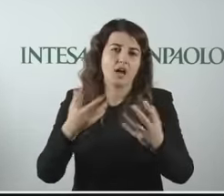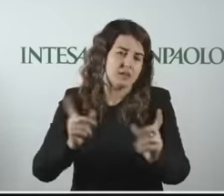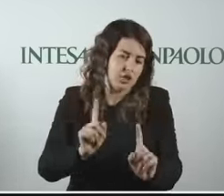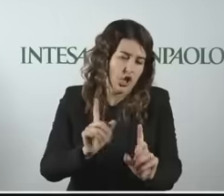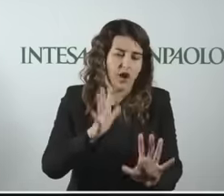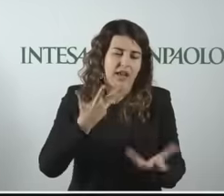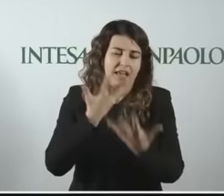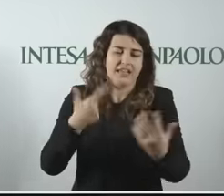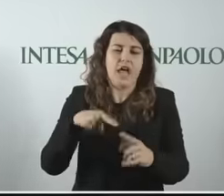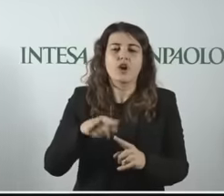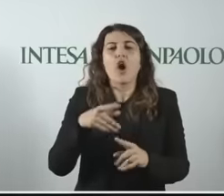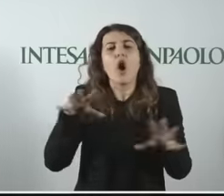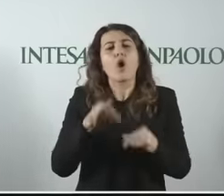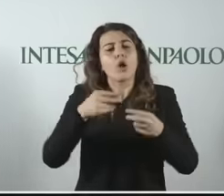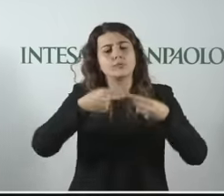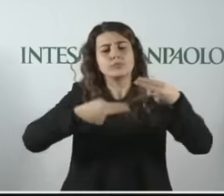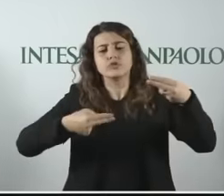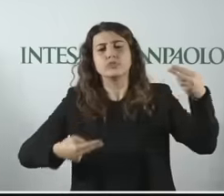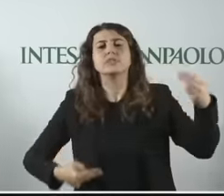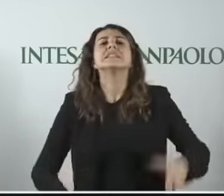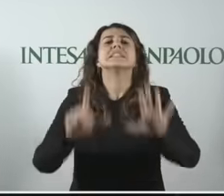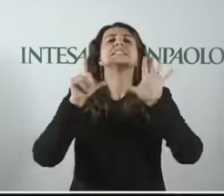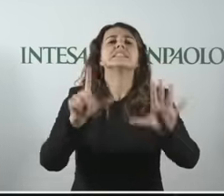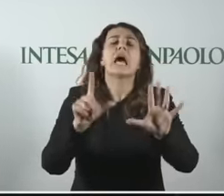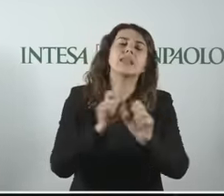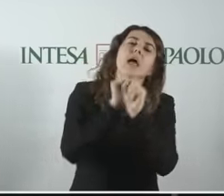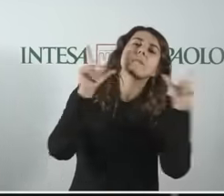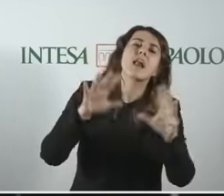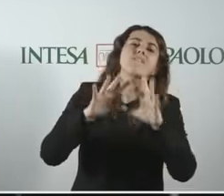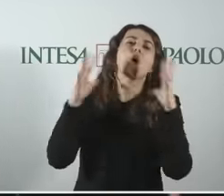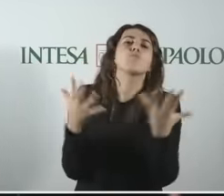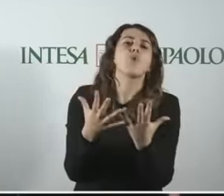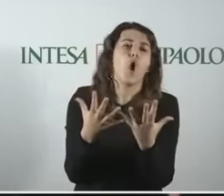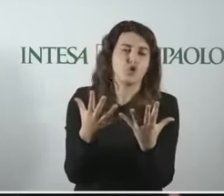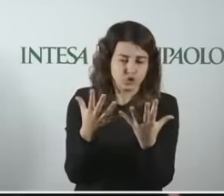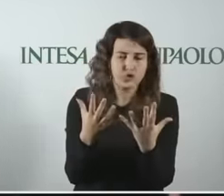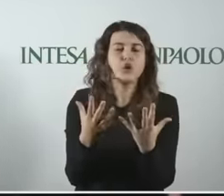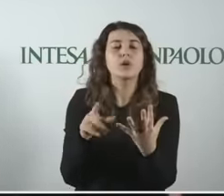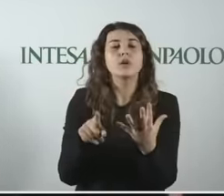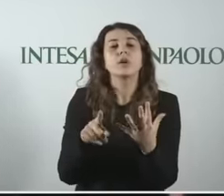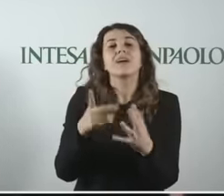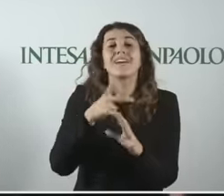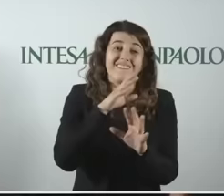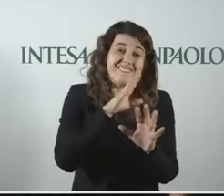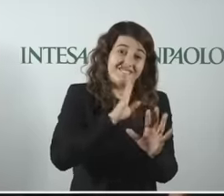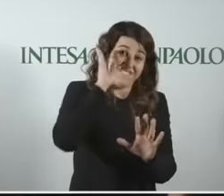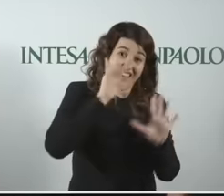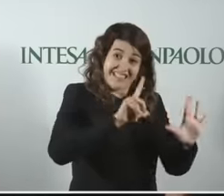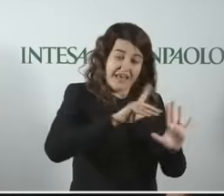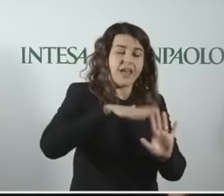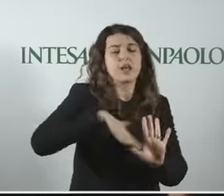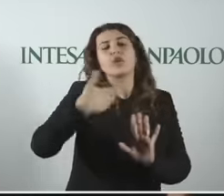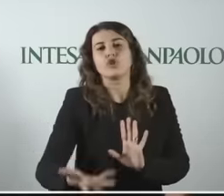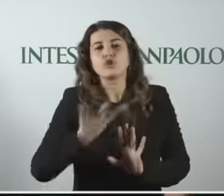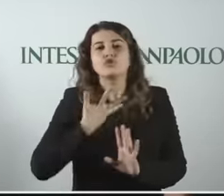e e alla fine hanno scelto le sette meraviglie del mondo successive alle Vecchie sette e qui tra i